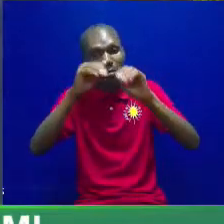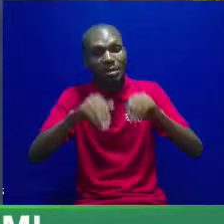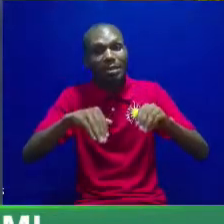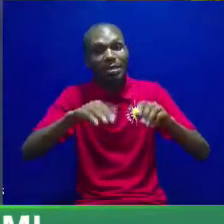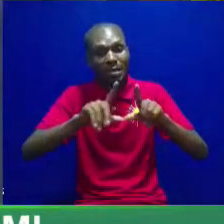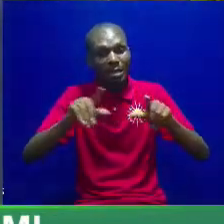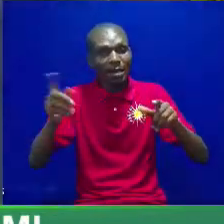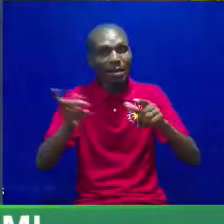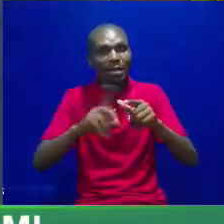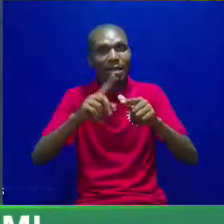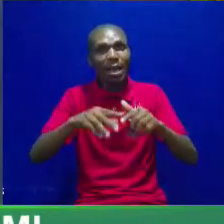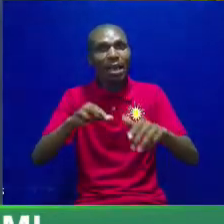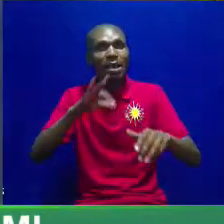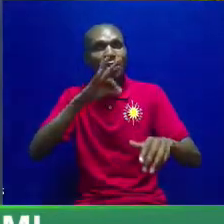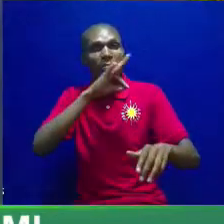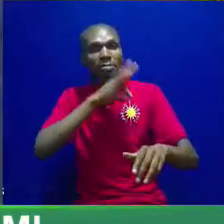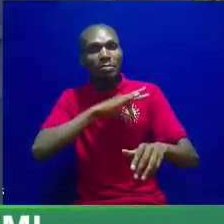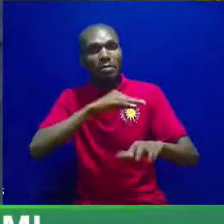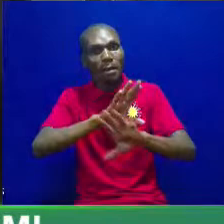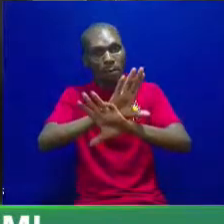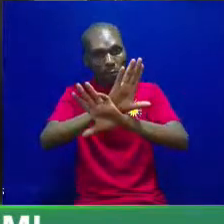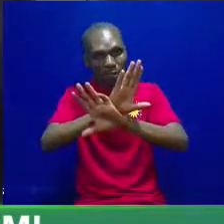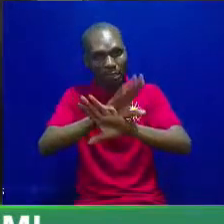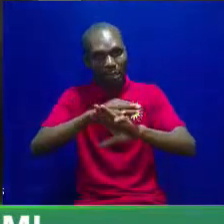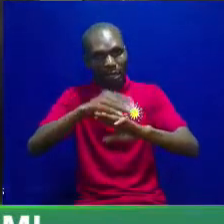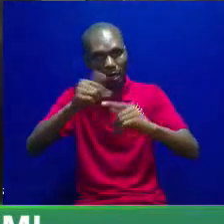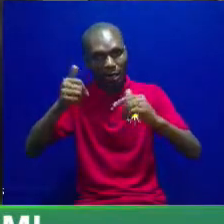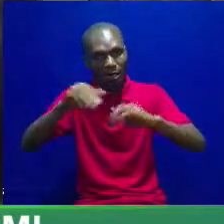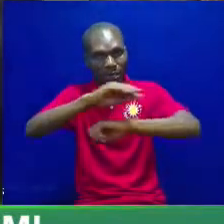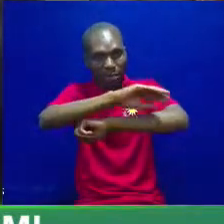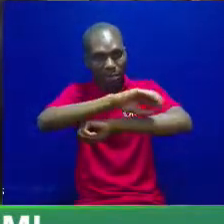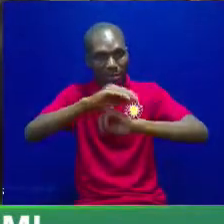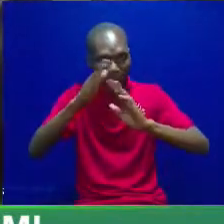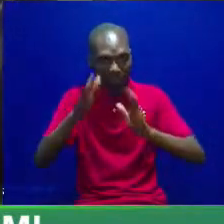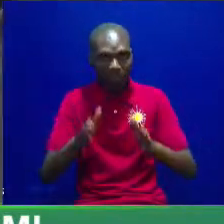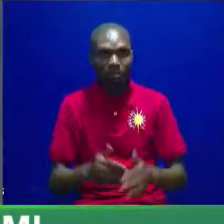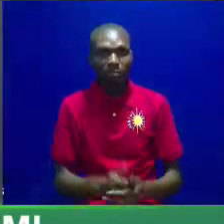so that it can be protected against grabbers. Go report to the Egetaseni Ndizi TV.